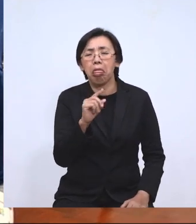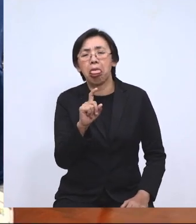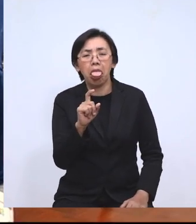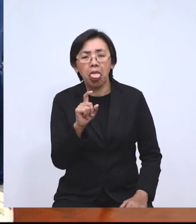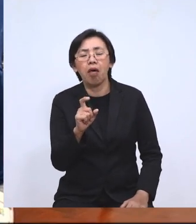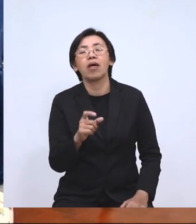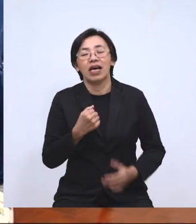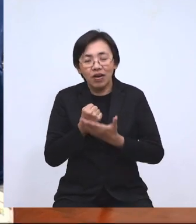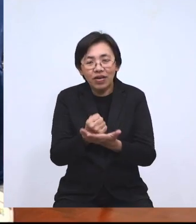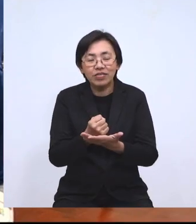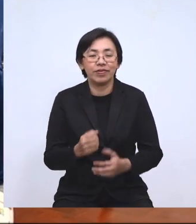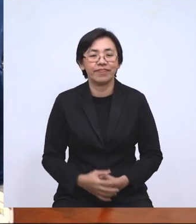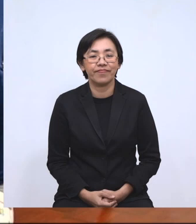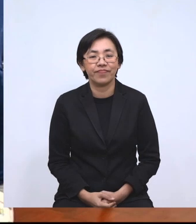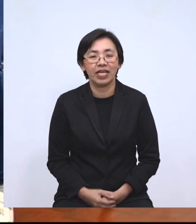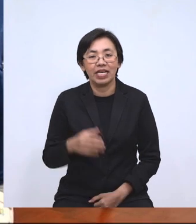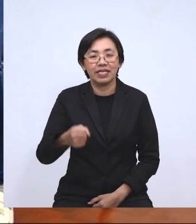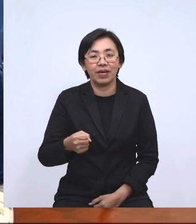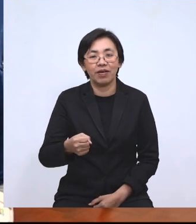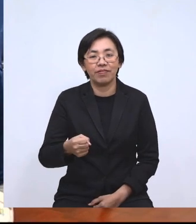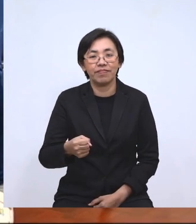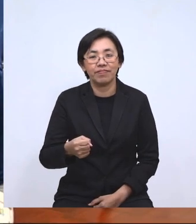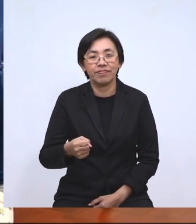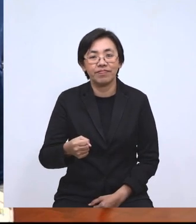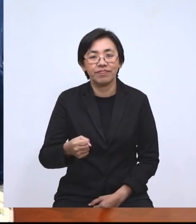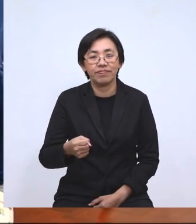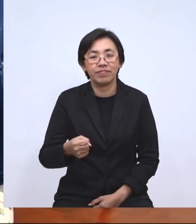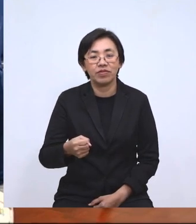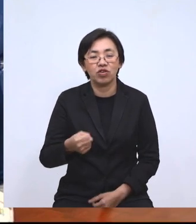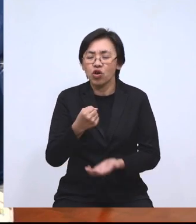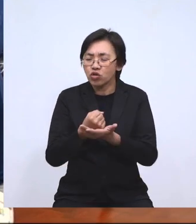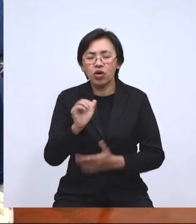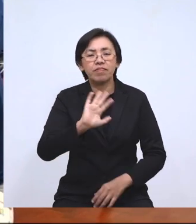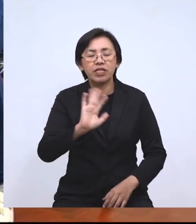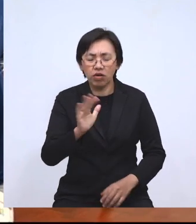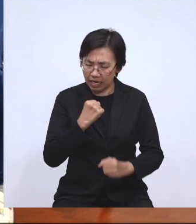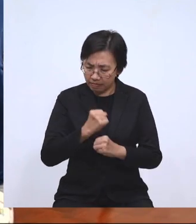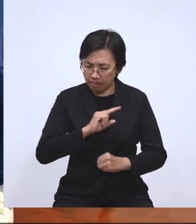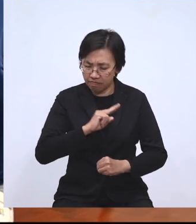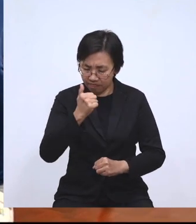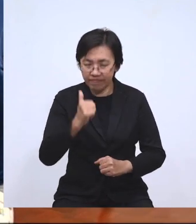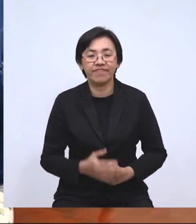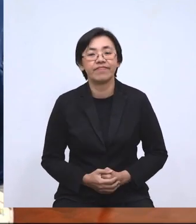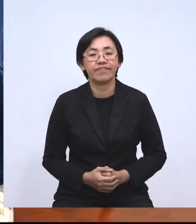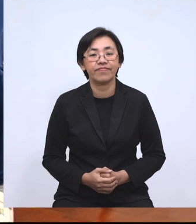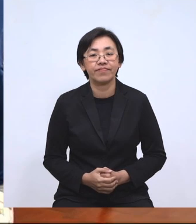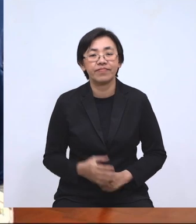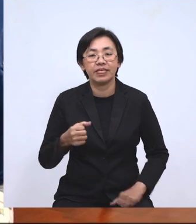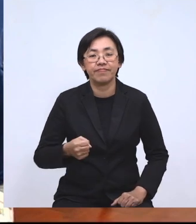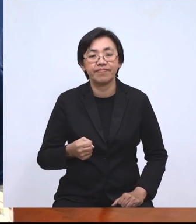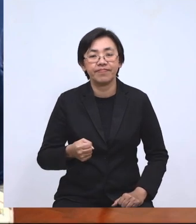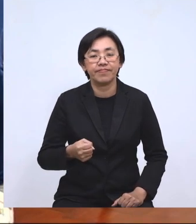ล้วมันไม่เวิร์กเราค่อยเอามือเราไปช่วยมอสจับแก้ว ไม่ค่อย มอสทำได้ใช่ไหมไม่ต้องช่วยเหลือมอสจับ